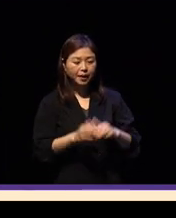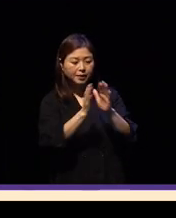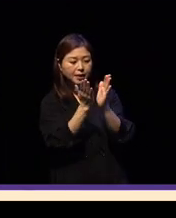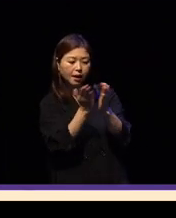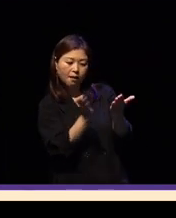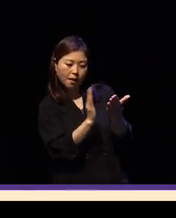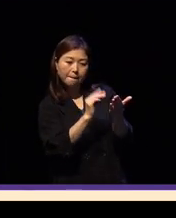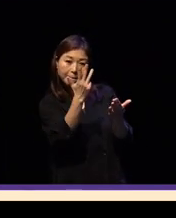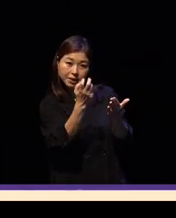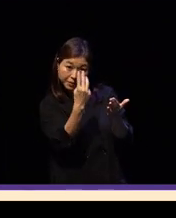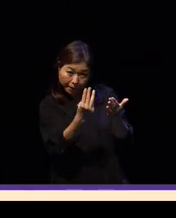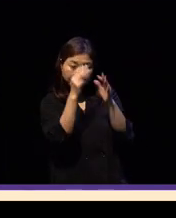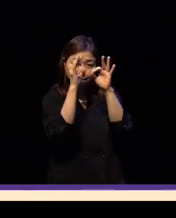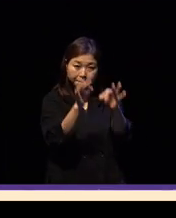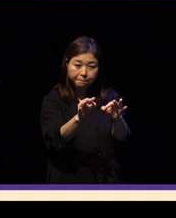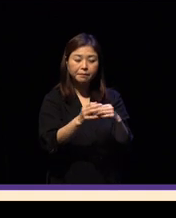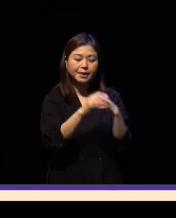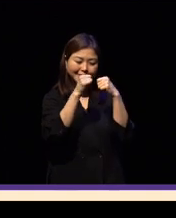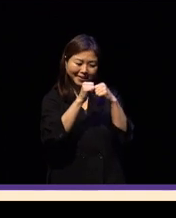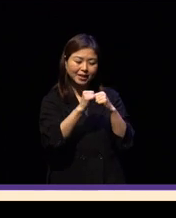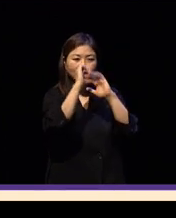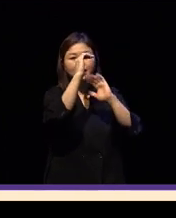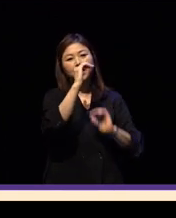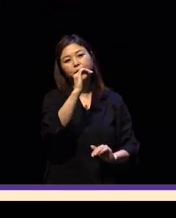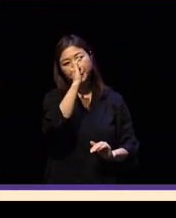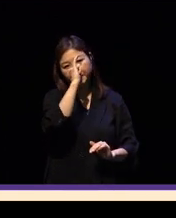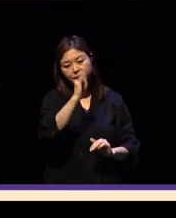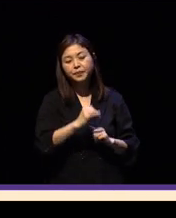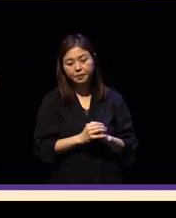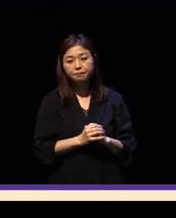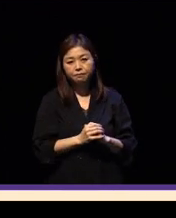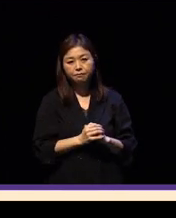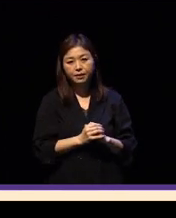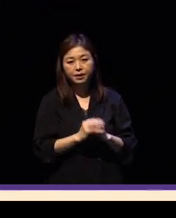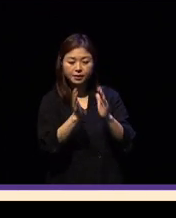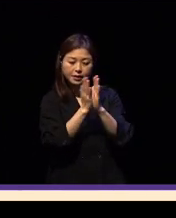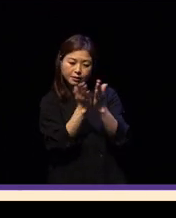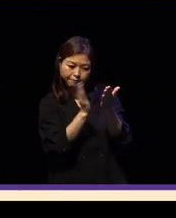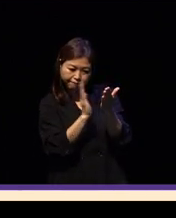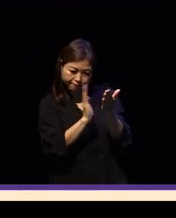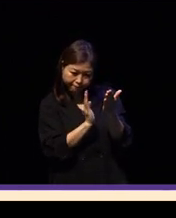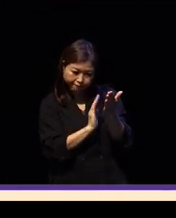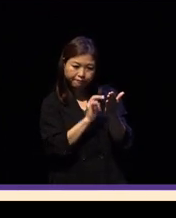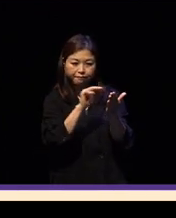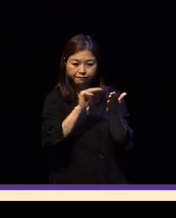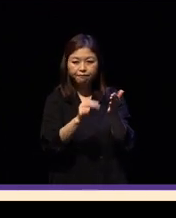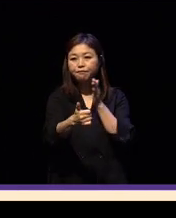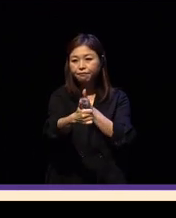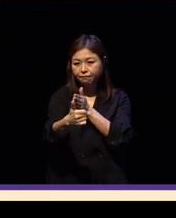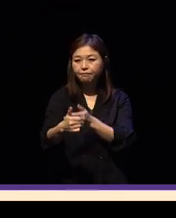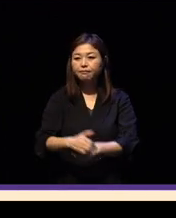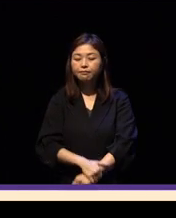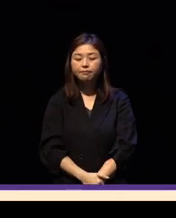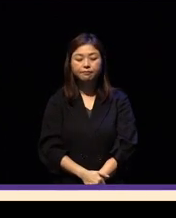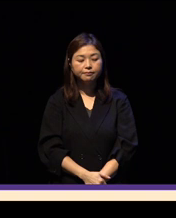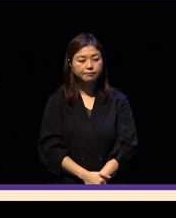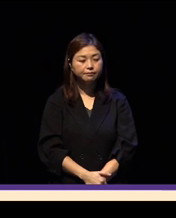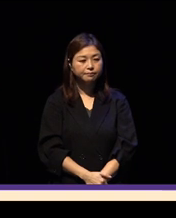83페이지부터 보시면 자세하게 내용이 나와 있으니까요 그 부분들을 참고하시면 될 것 같습니다